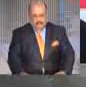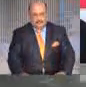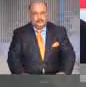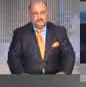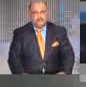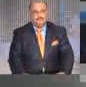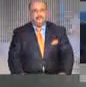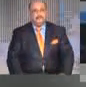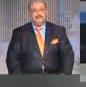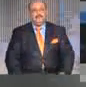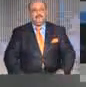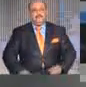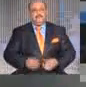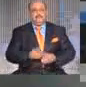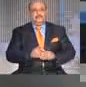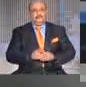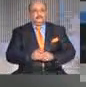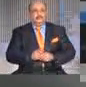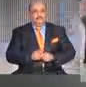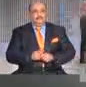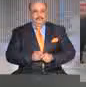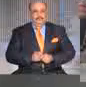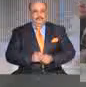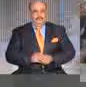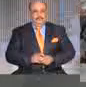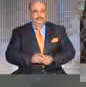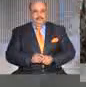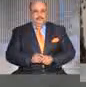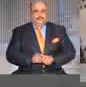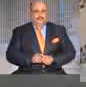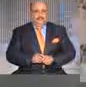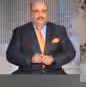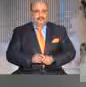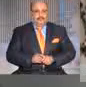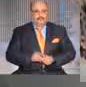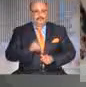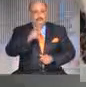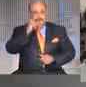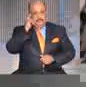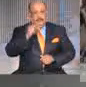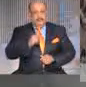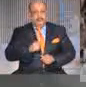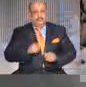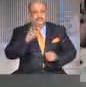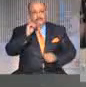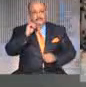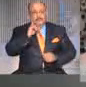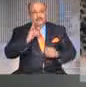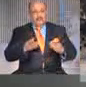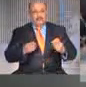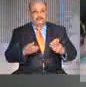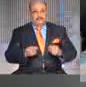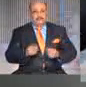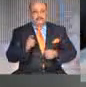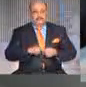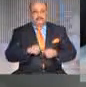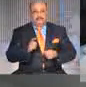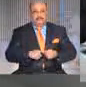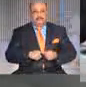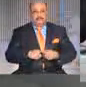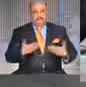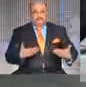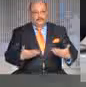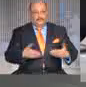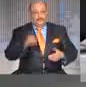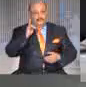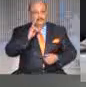خلال اتفاقية القضاء على جميع أشكال التمييز هو محور لقاء نظمه الاتحاد الجهوي للشغل بسيدي بوزيد بإشراف